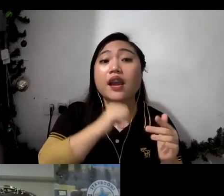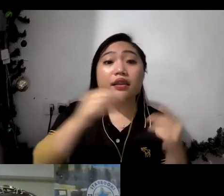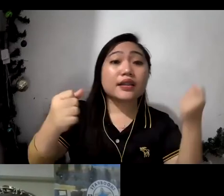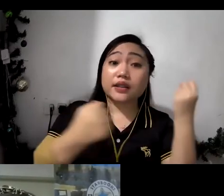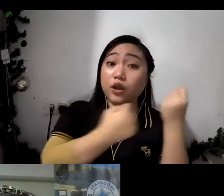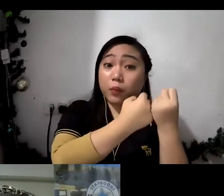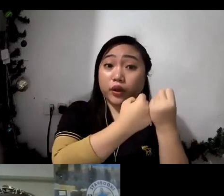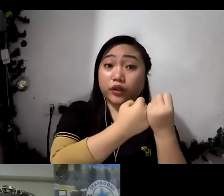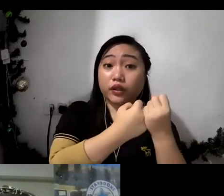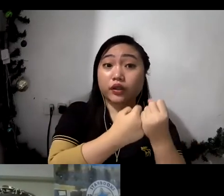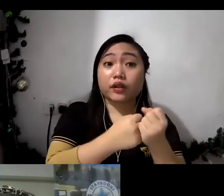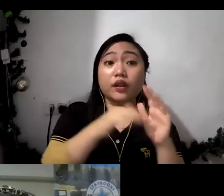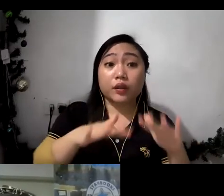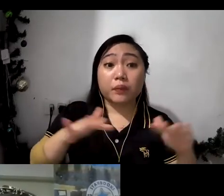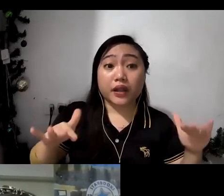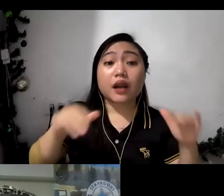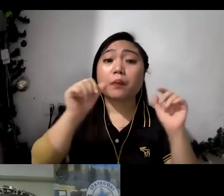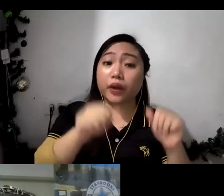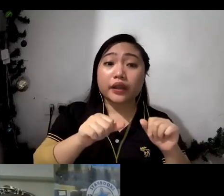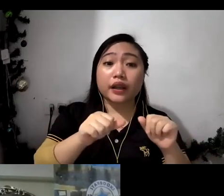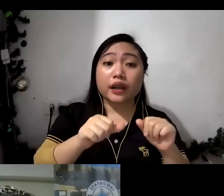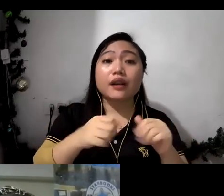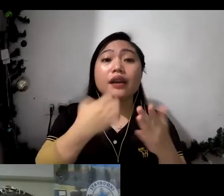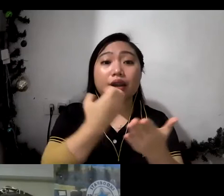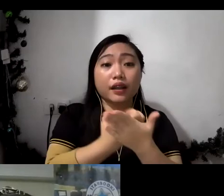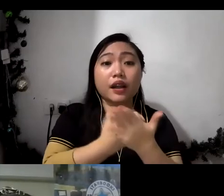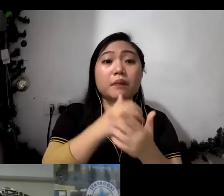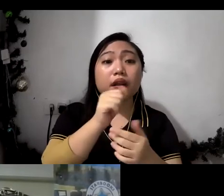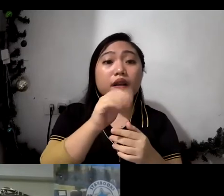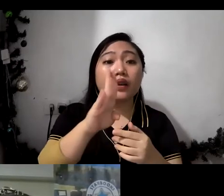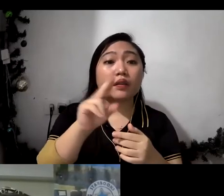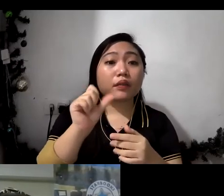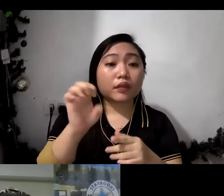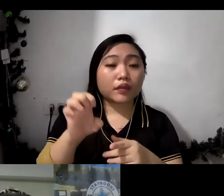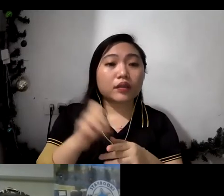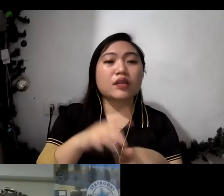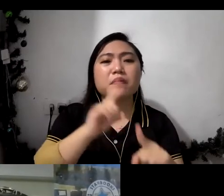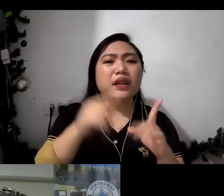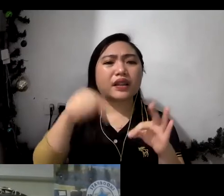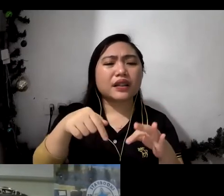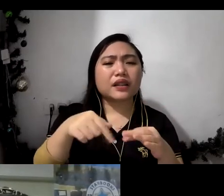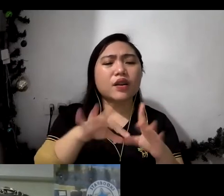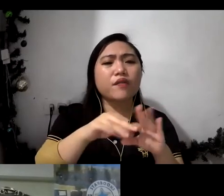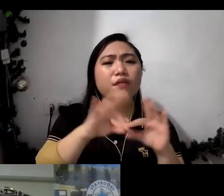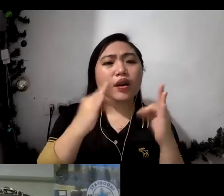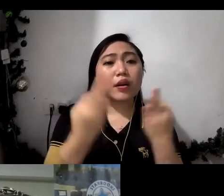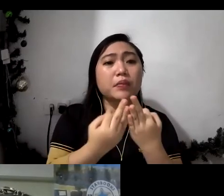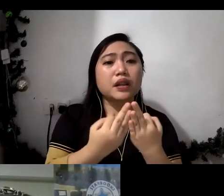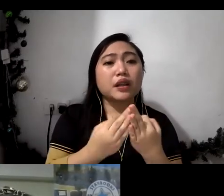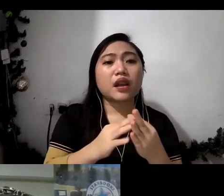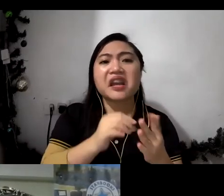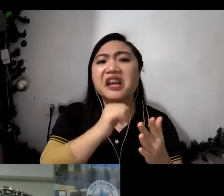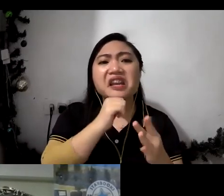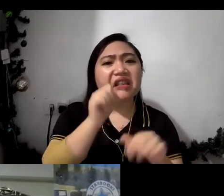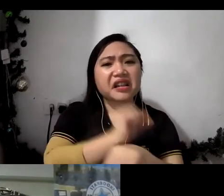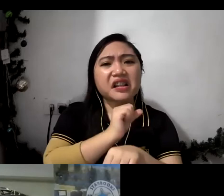no? Pwede kang mag-claim under economic abuse. Pero halimbawa, no, sa loob ng tahanan, hindi nagtatrabaho